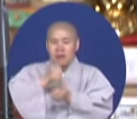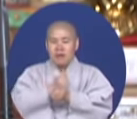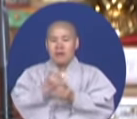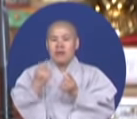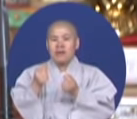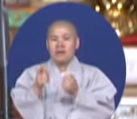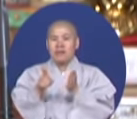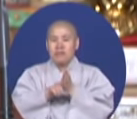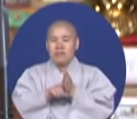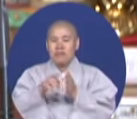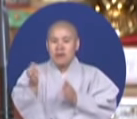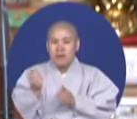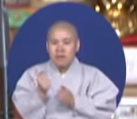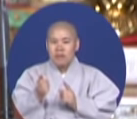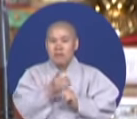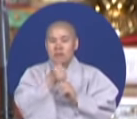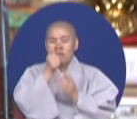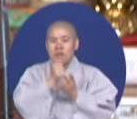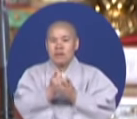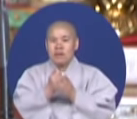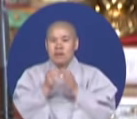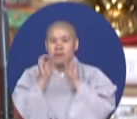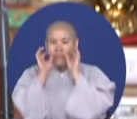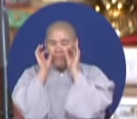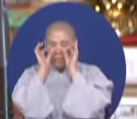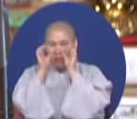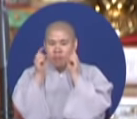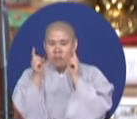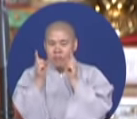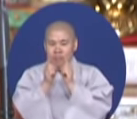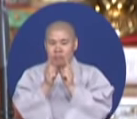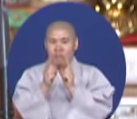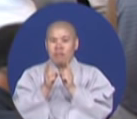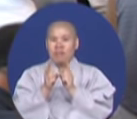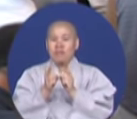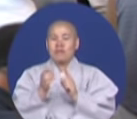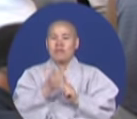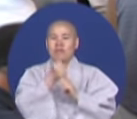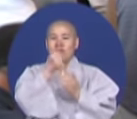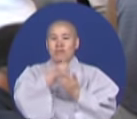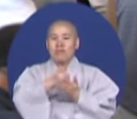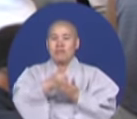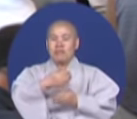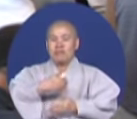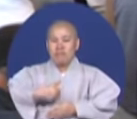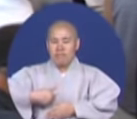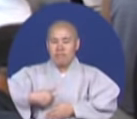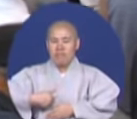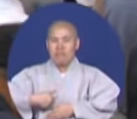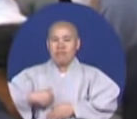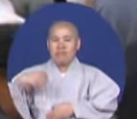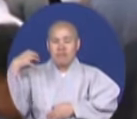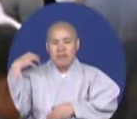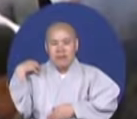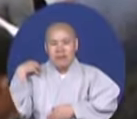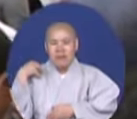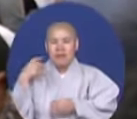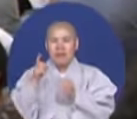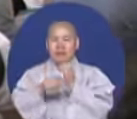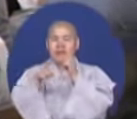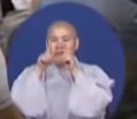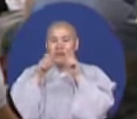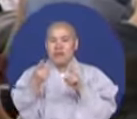그런 신심으로 부처님을 친견하는 것이 그게 불자입니다. 그래서 뭐 절에